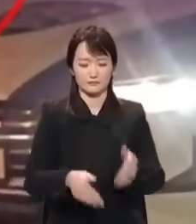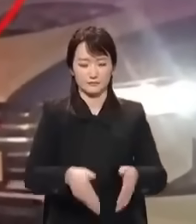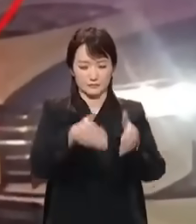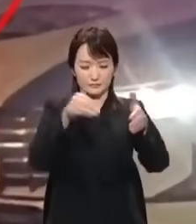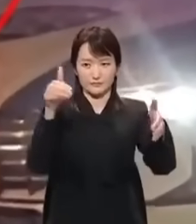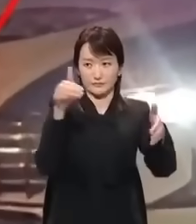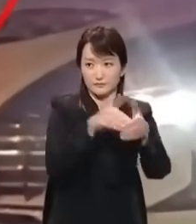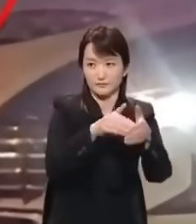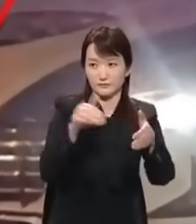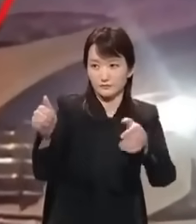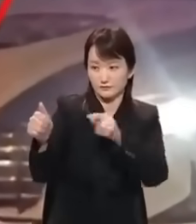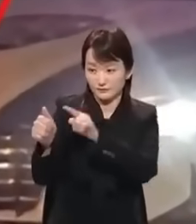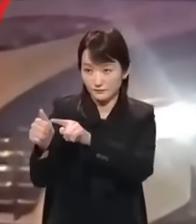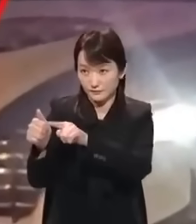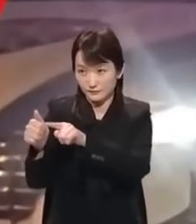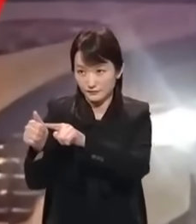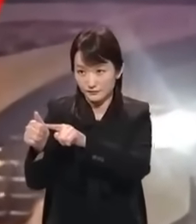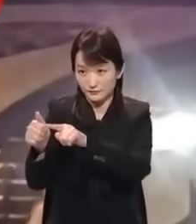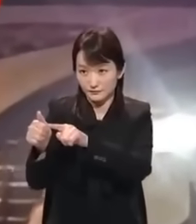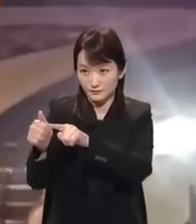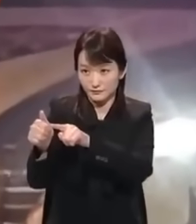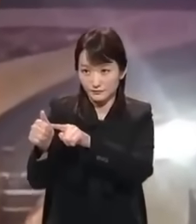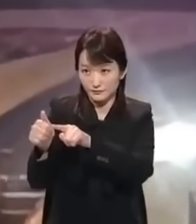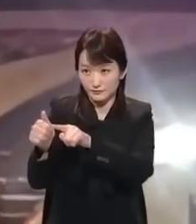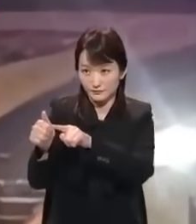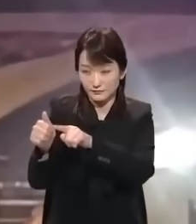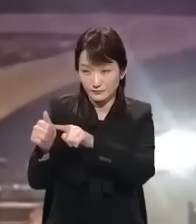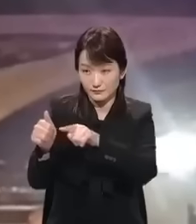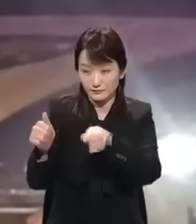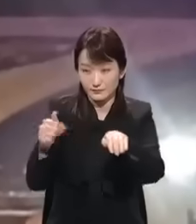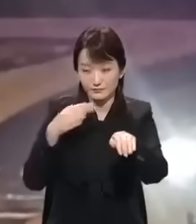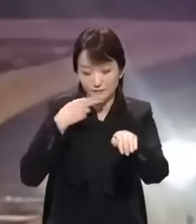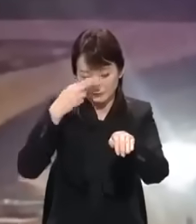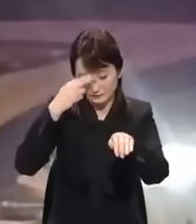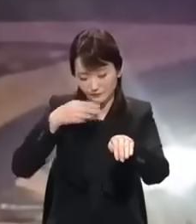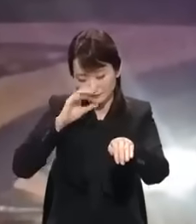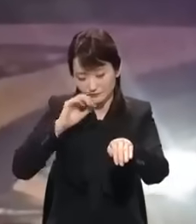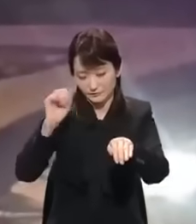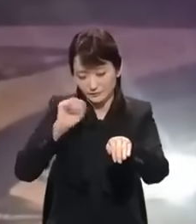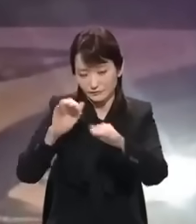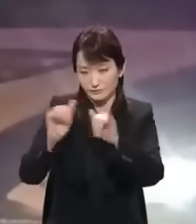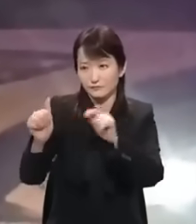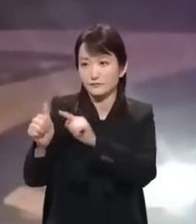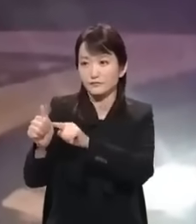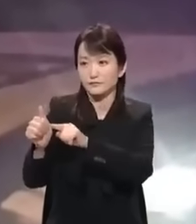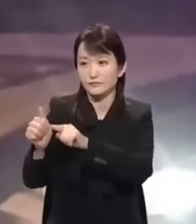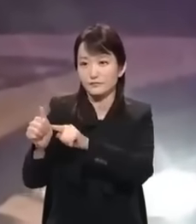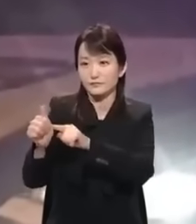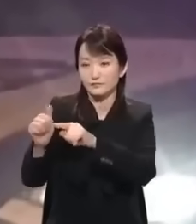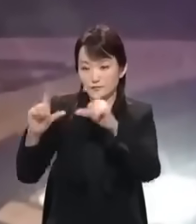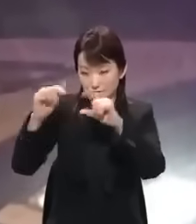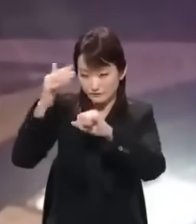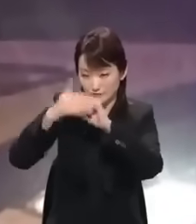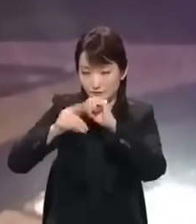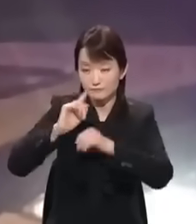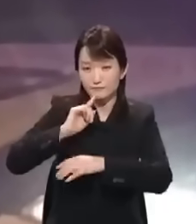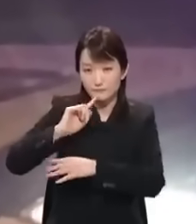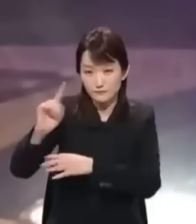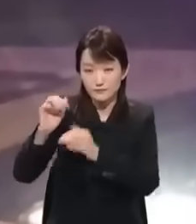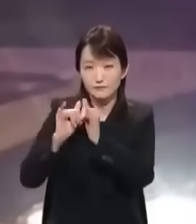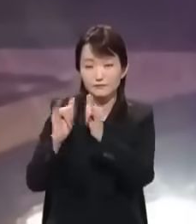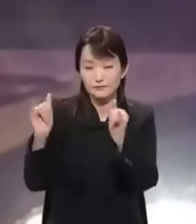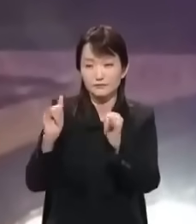남성이 바로이 사고 사고를 낸 음주 운전자입니다 저희가이 사진을 제보해주신 우리